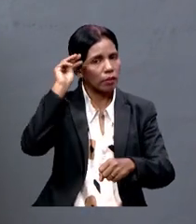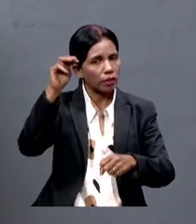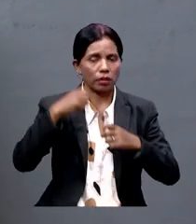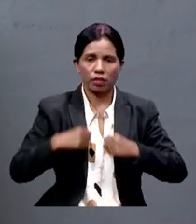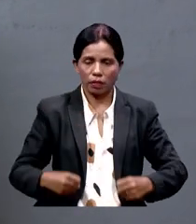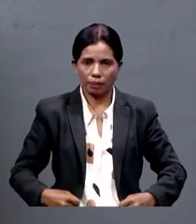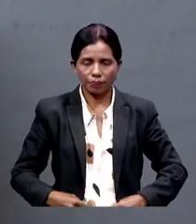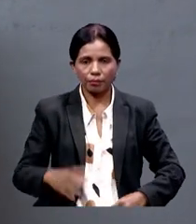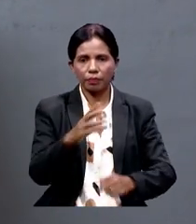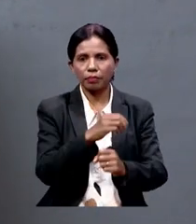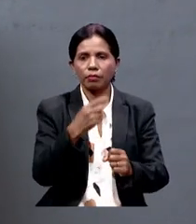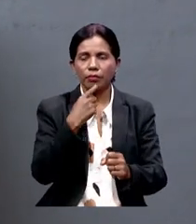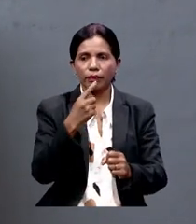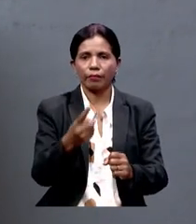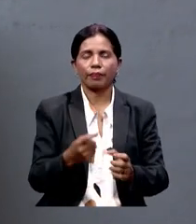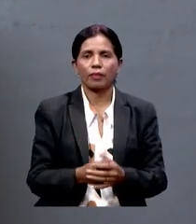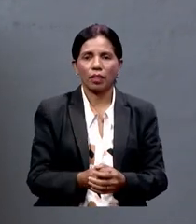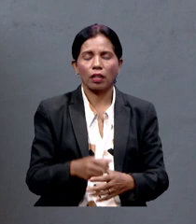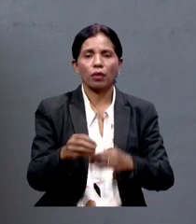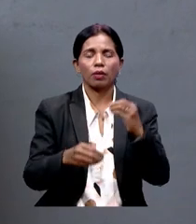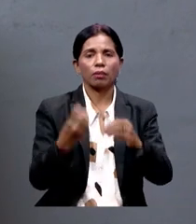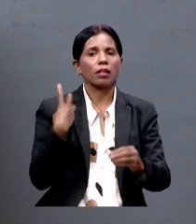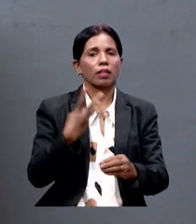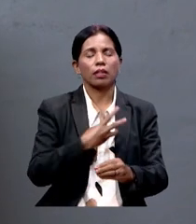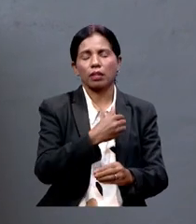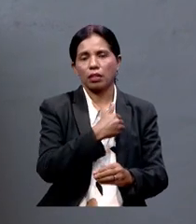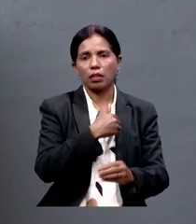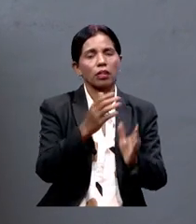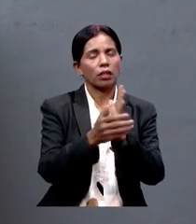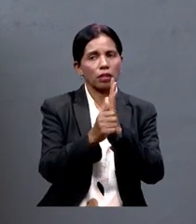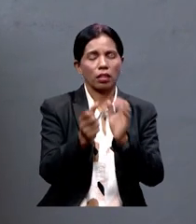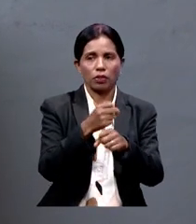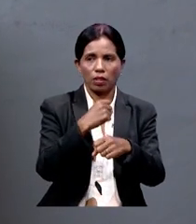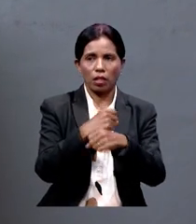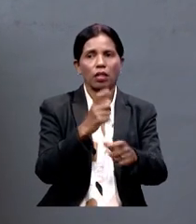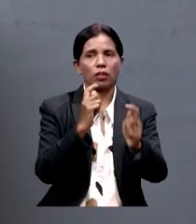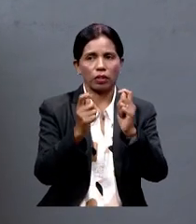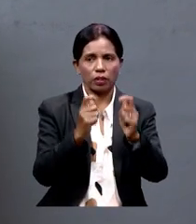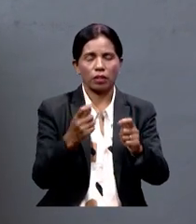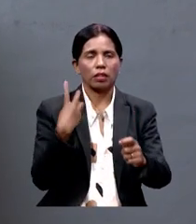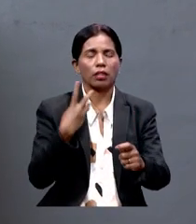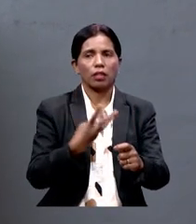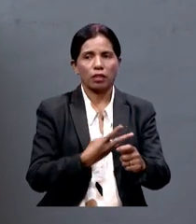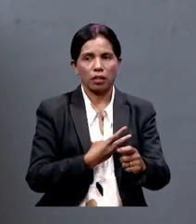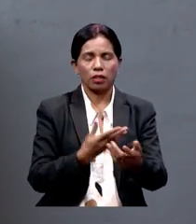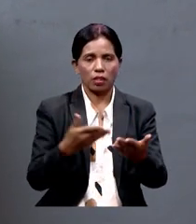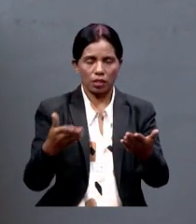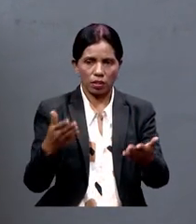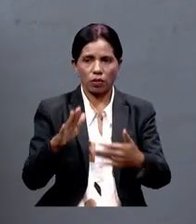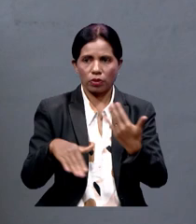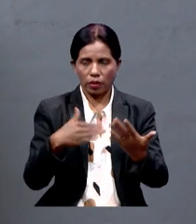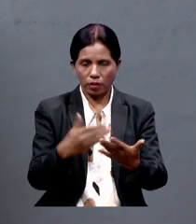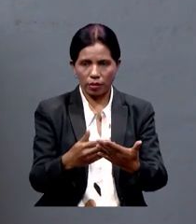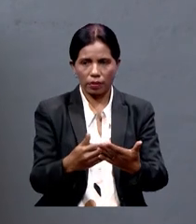Saúde Laboratorio Nacional Saúde kata kita sudah kia kapasitas na tomprat hal teste itnya para reagent so itnya itni